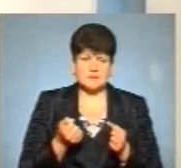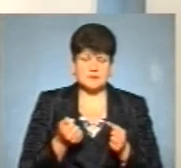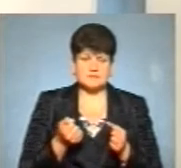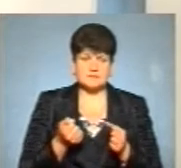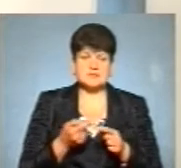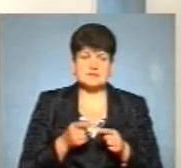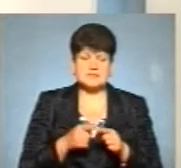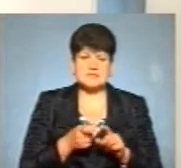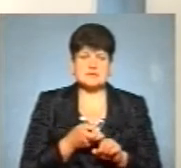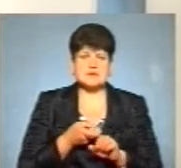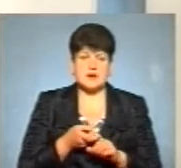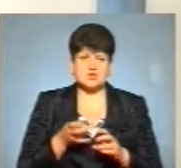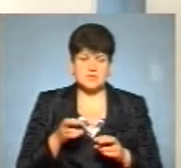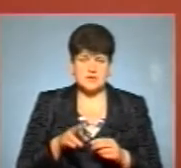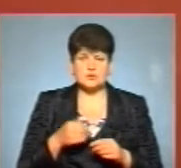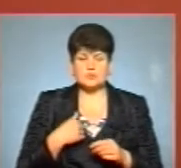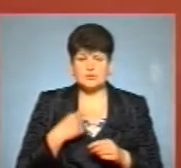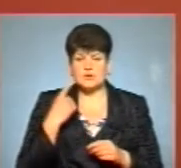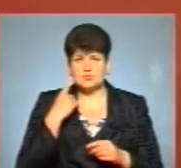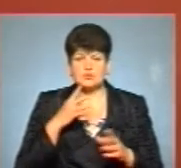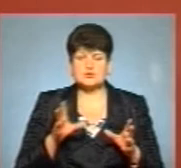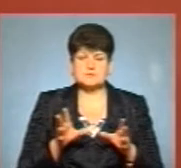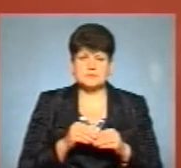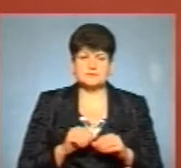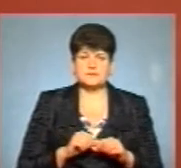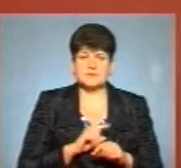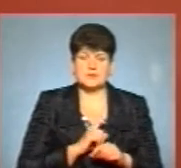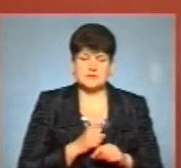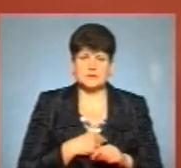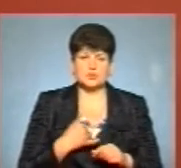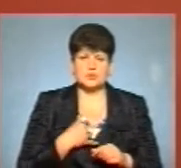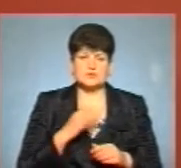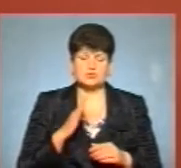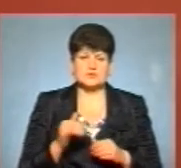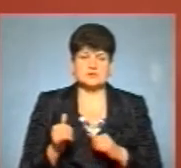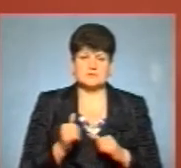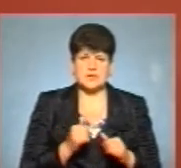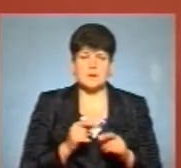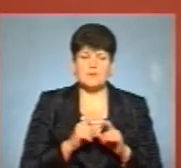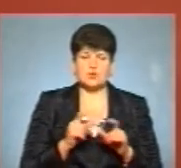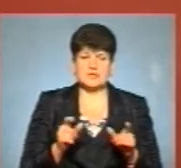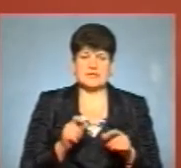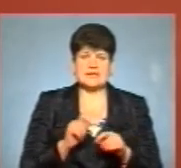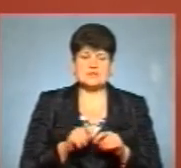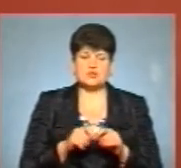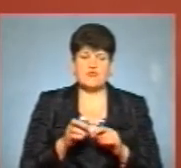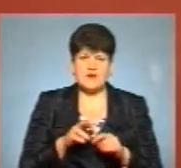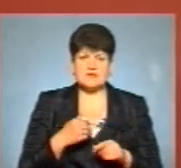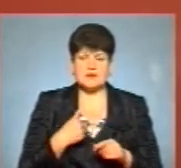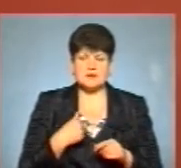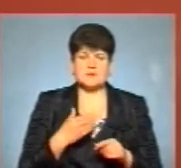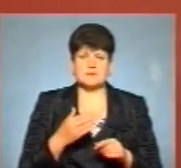отримати це зараження. Тому, я думаю, що спільними зусиллями у нас буде забезпечені пункти тестування, і ми